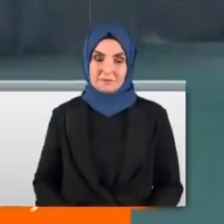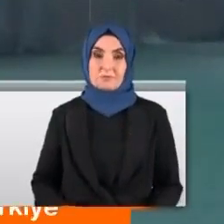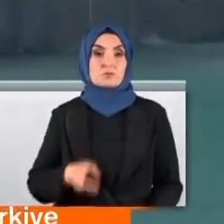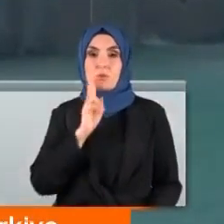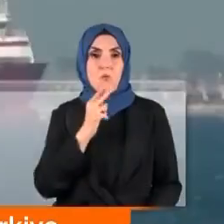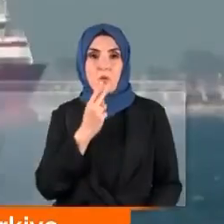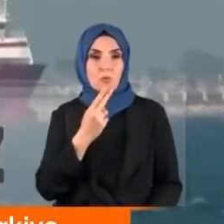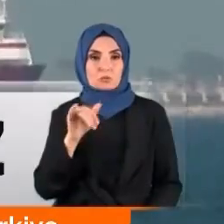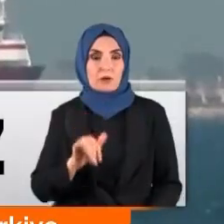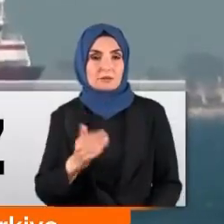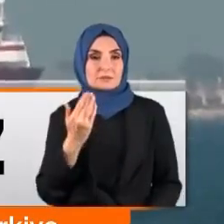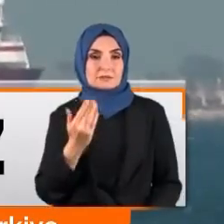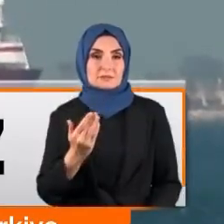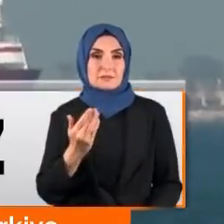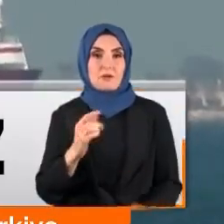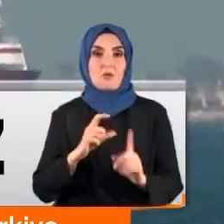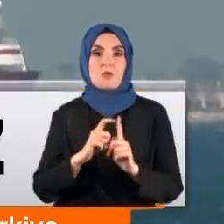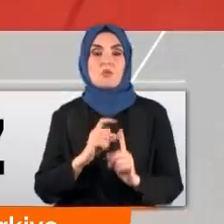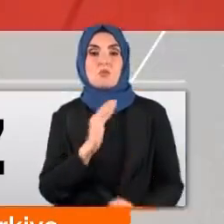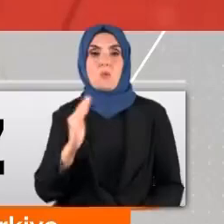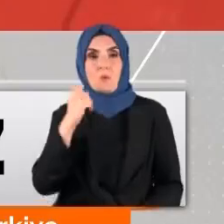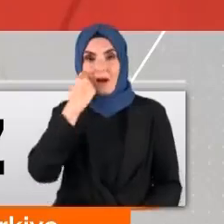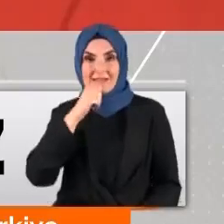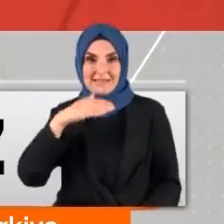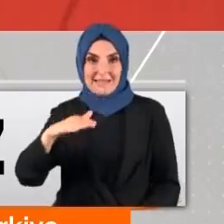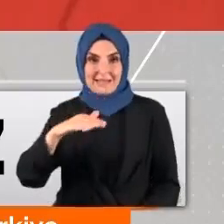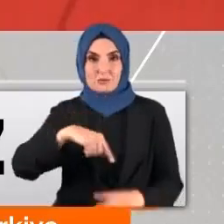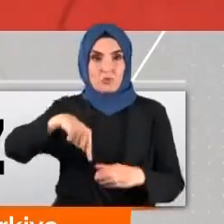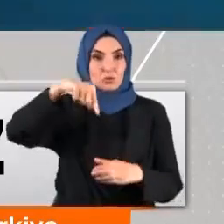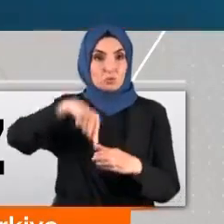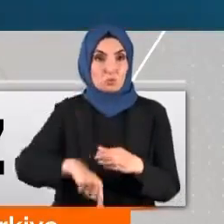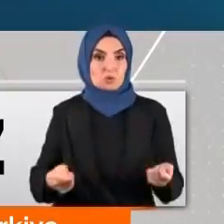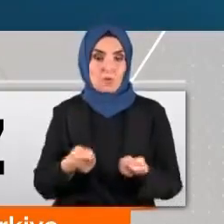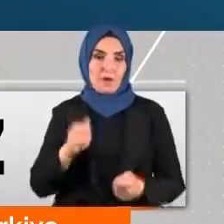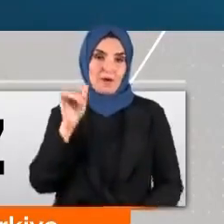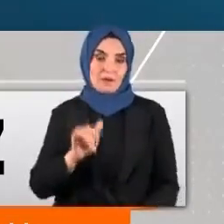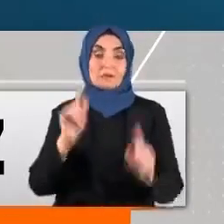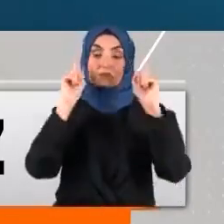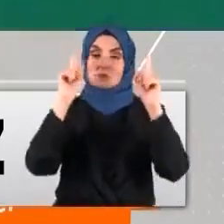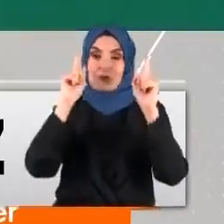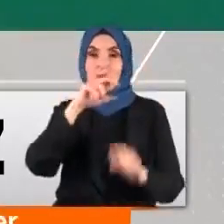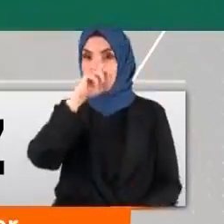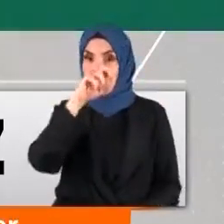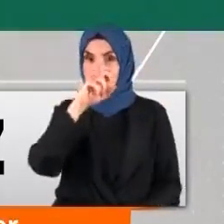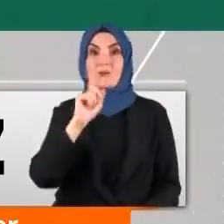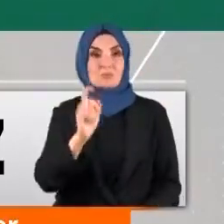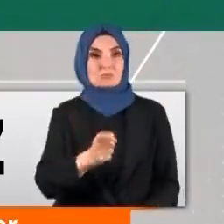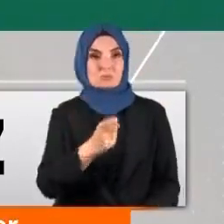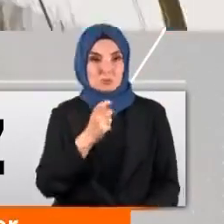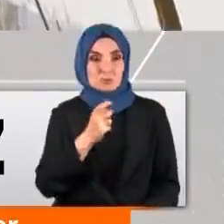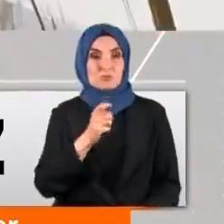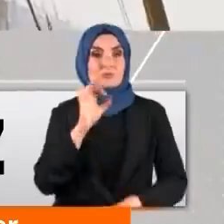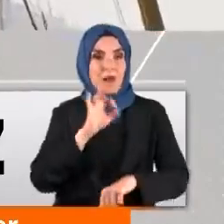Doğu Akdeniz'de başlayacak olan sondaj çalışmalarına ilişkindi. İnşallah Doğal gazı çıkarttığımız